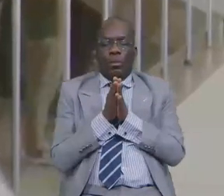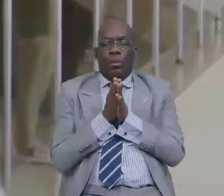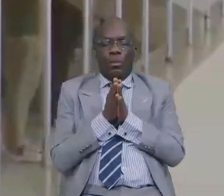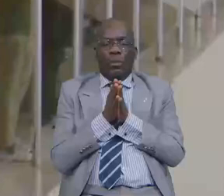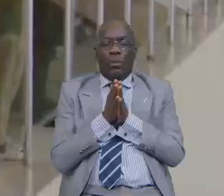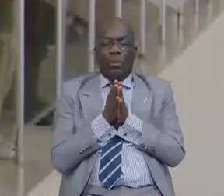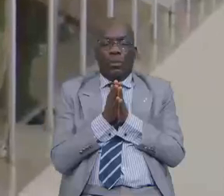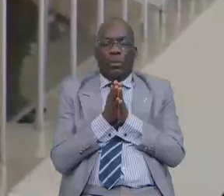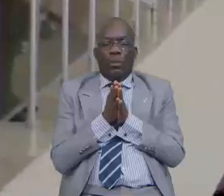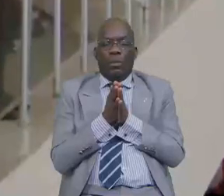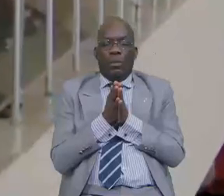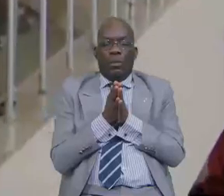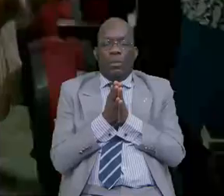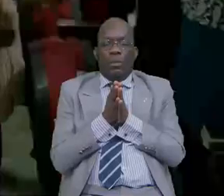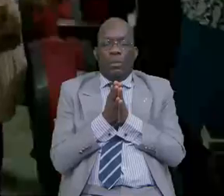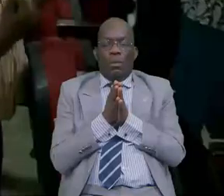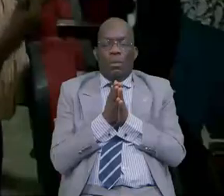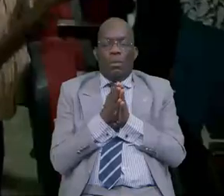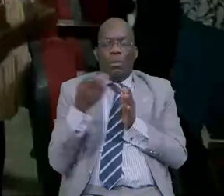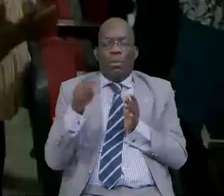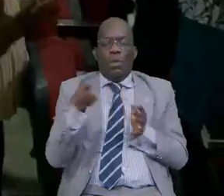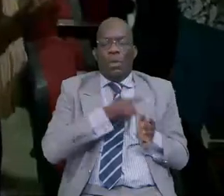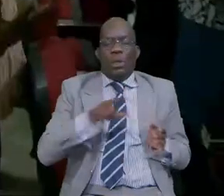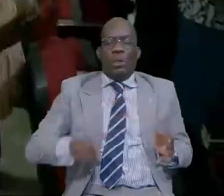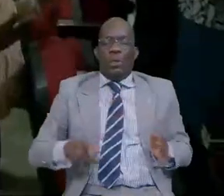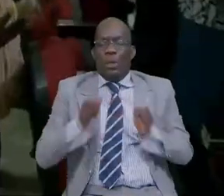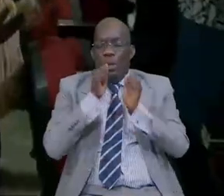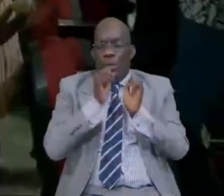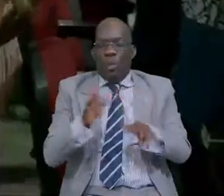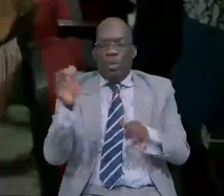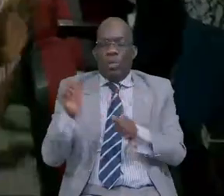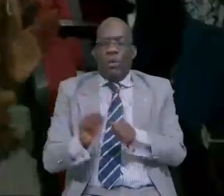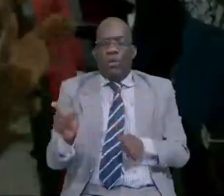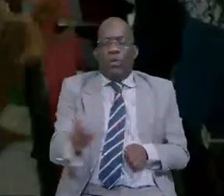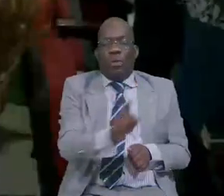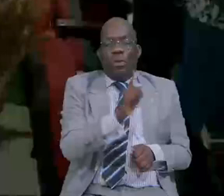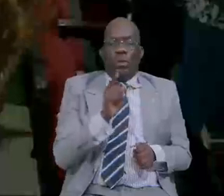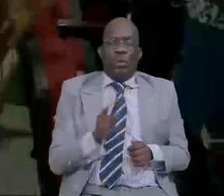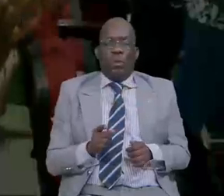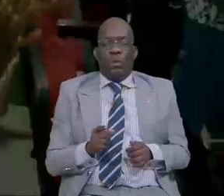Que le Seigneur bénisse chacun.